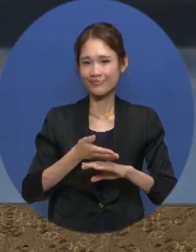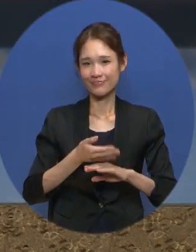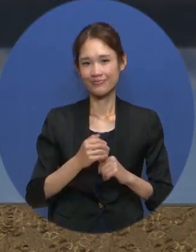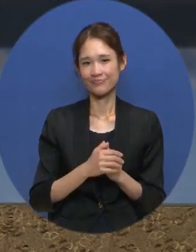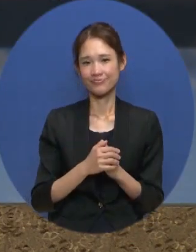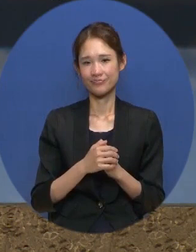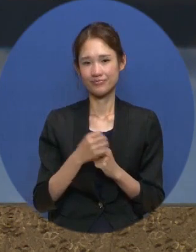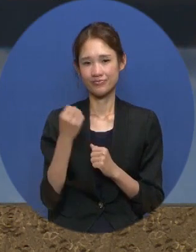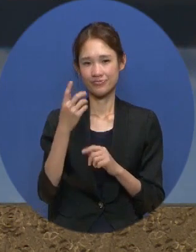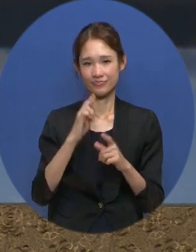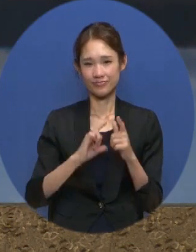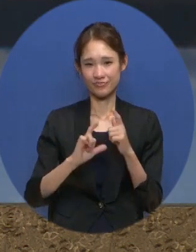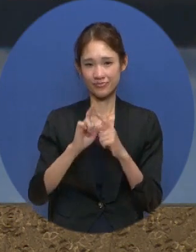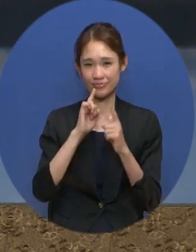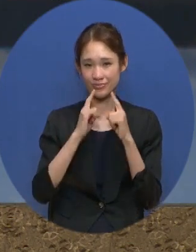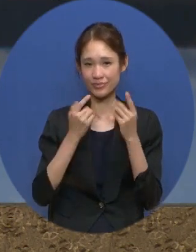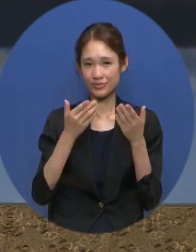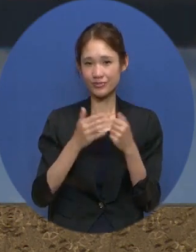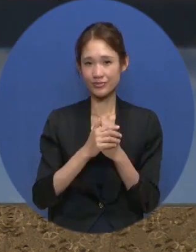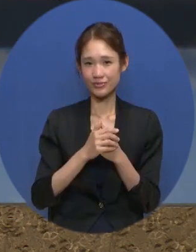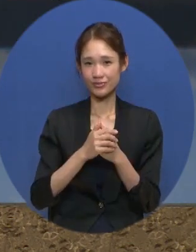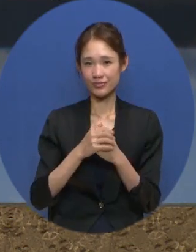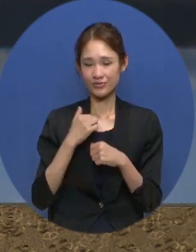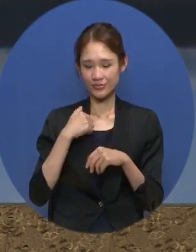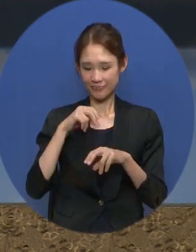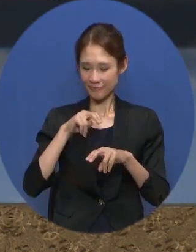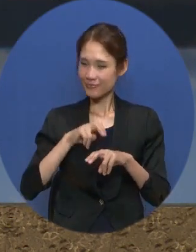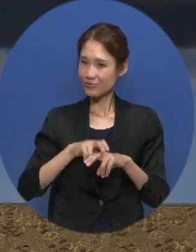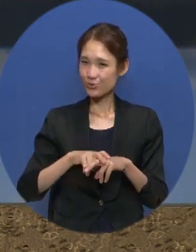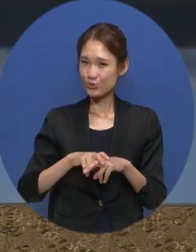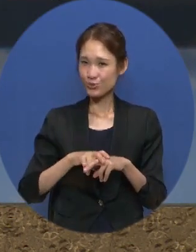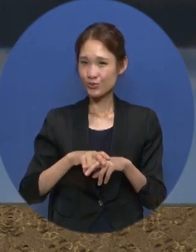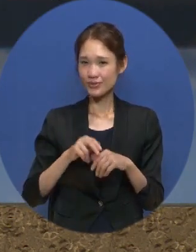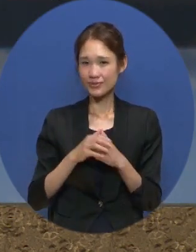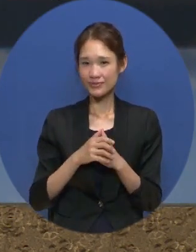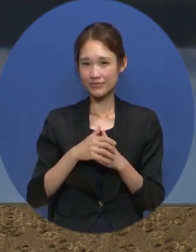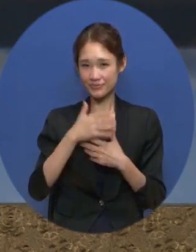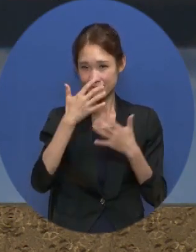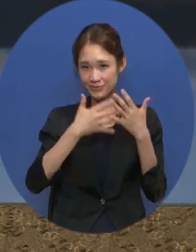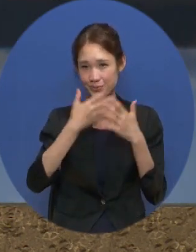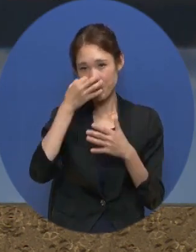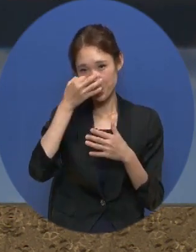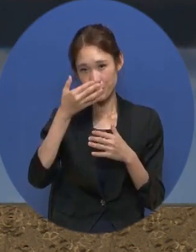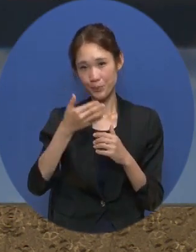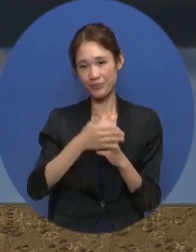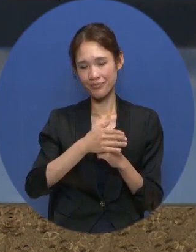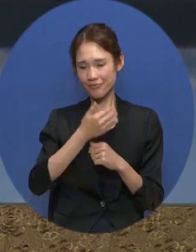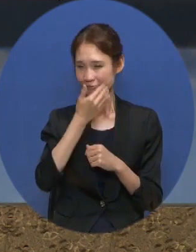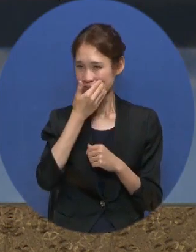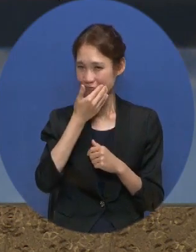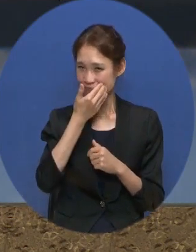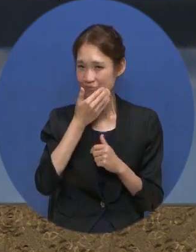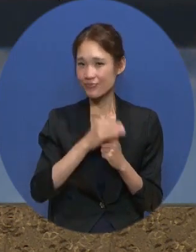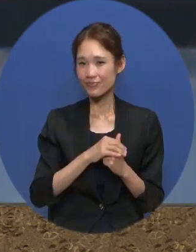감사드리고요. 다시 한번 말씀드리지만은 뭐 되게 여기 앉아있기 부끄러운